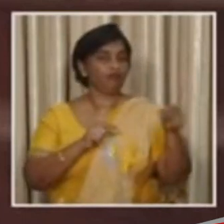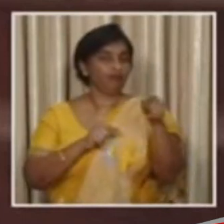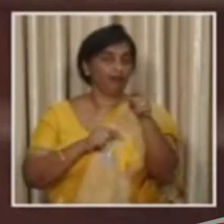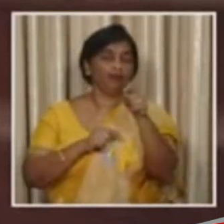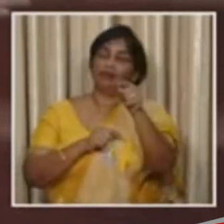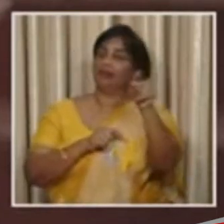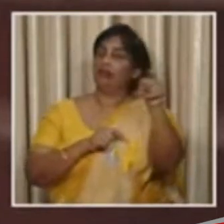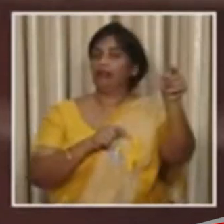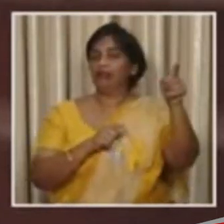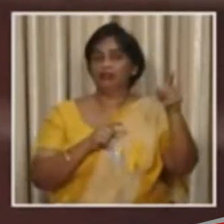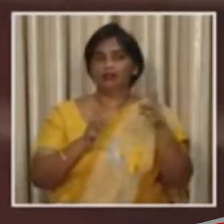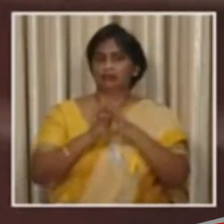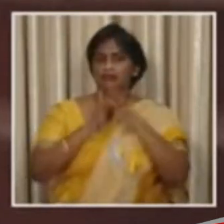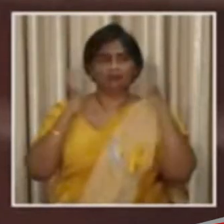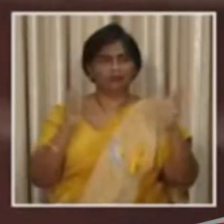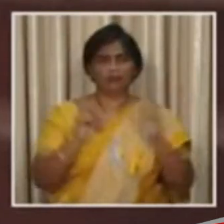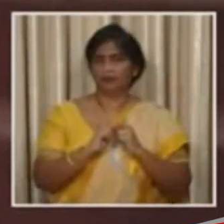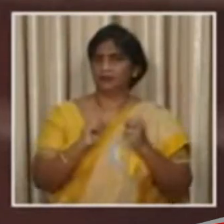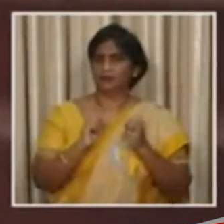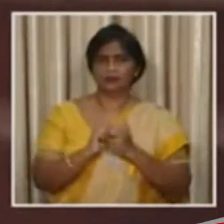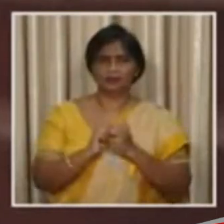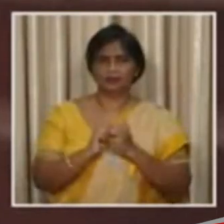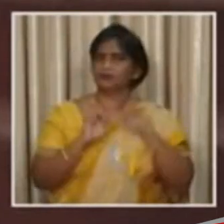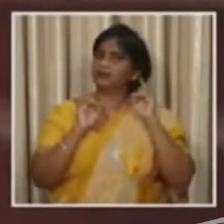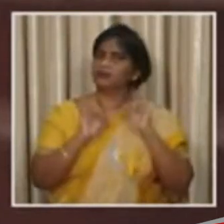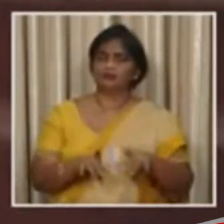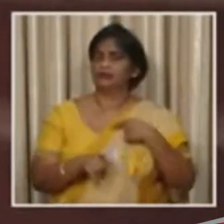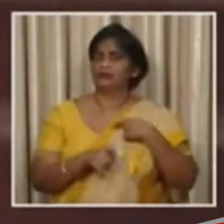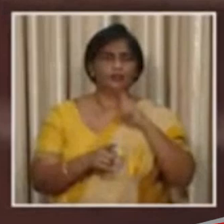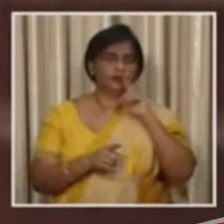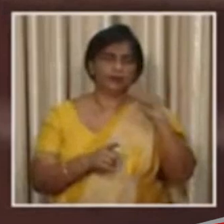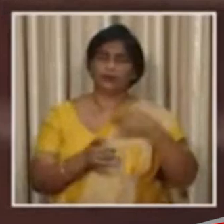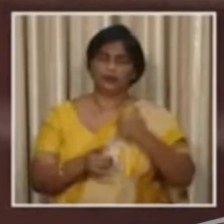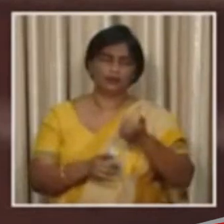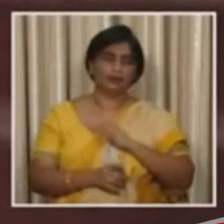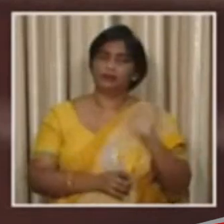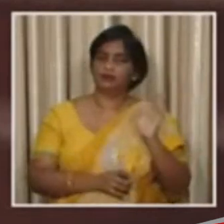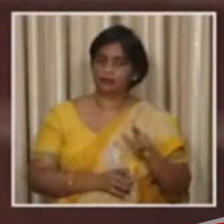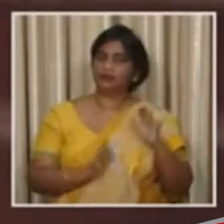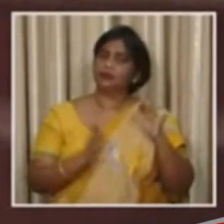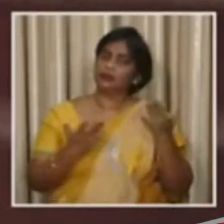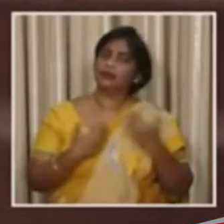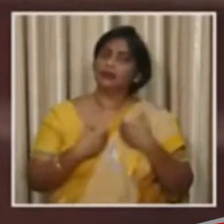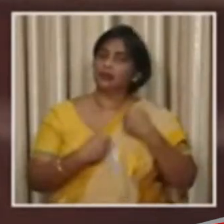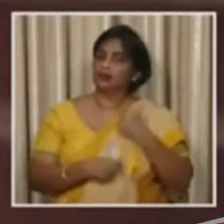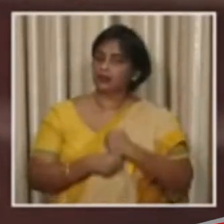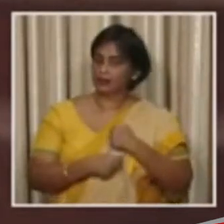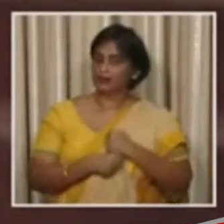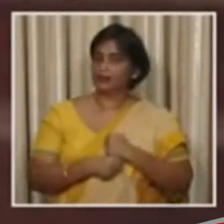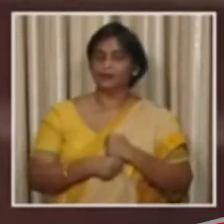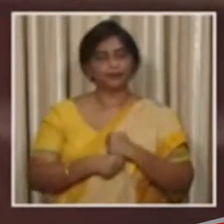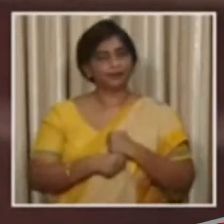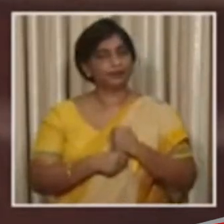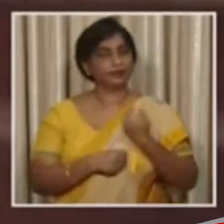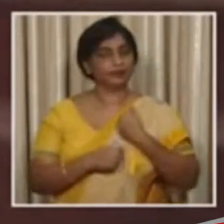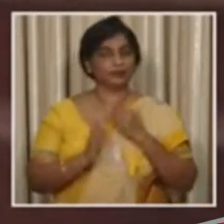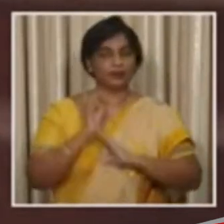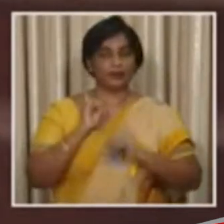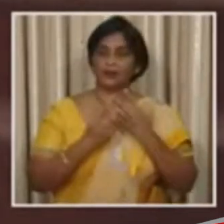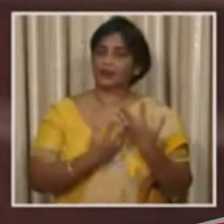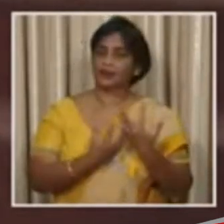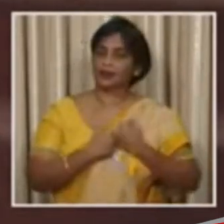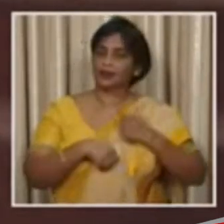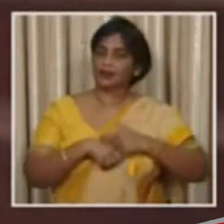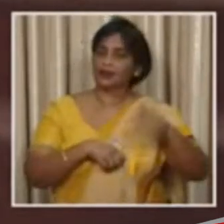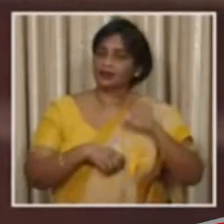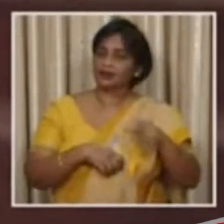ඉන්නවා. ඒක මහා මහා පැටලෙවිල්ලක්. සාපි ඒකලා ඒ වෙලාවේදී අකමැති වුණා. කොමරි අපේ ආණ්ඩුව එහෙම නැත්නම් මම අමාත්‍යාංශේ බාරගත්ත වෙලාව